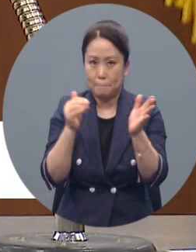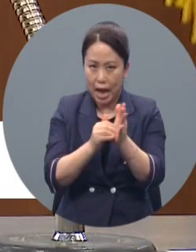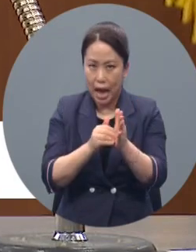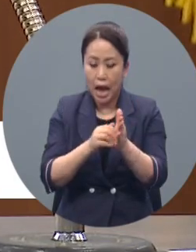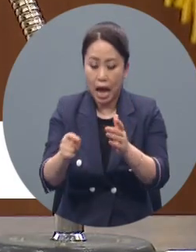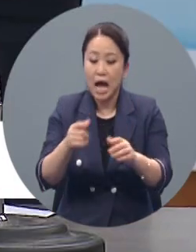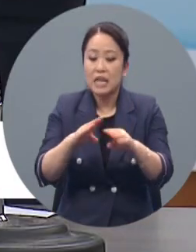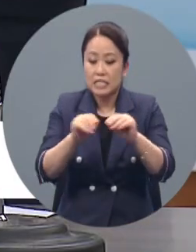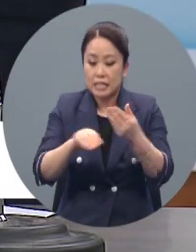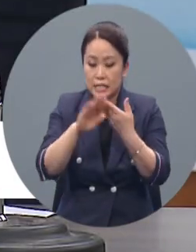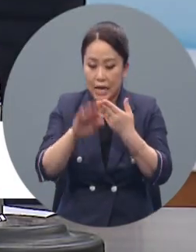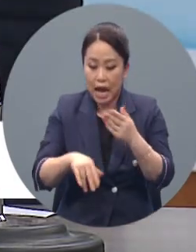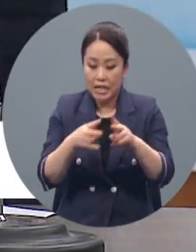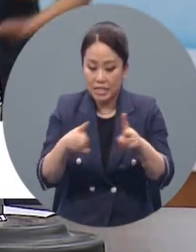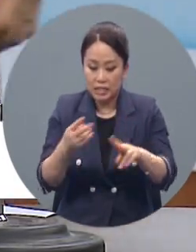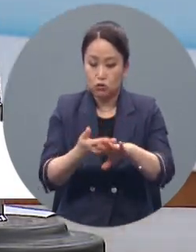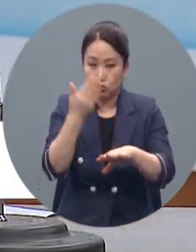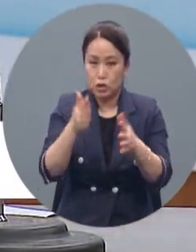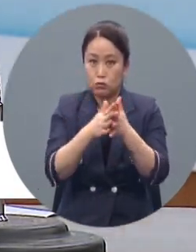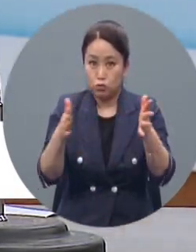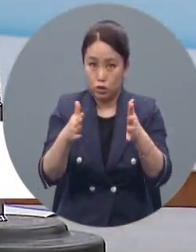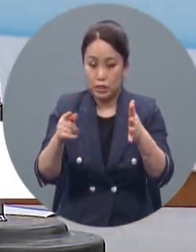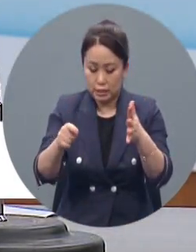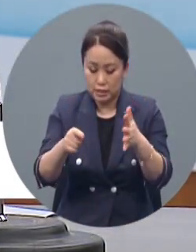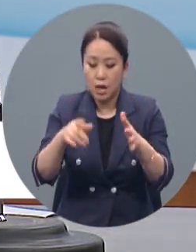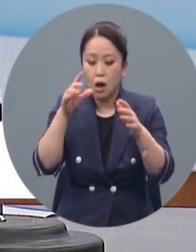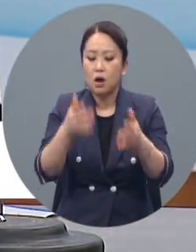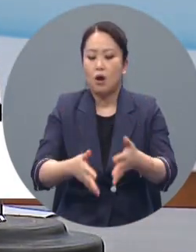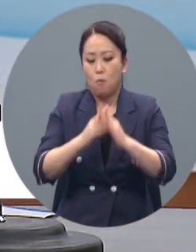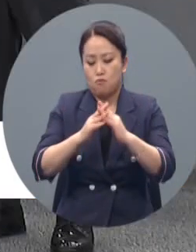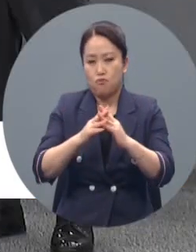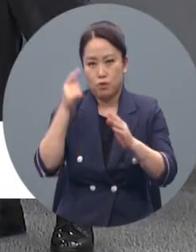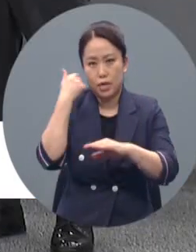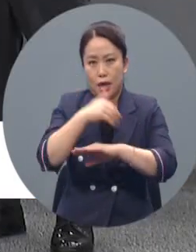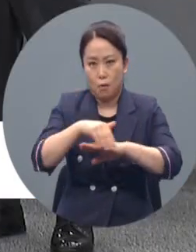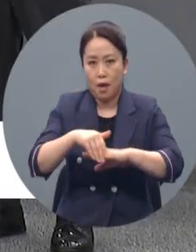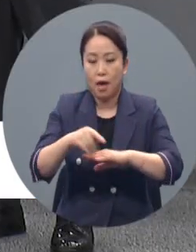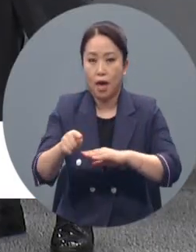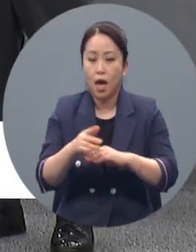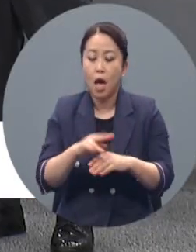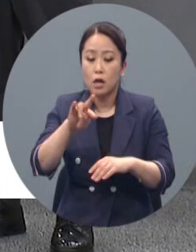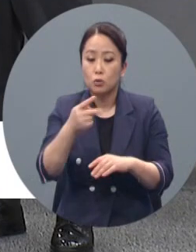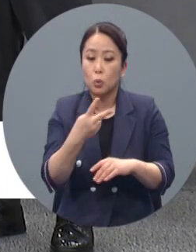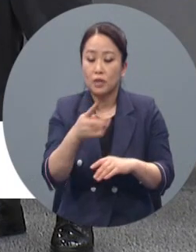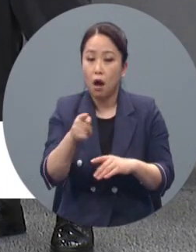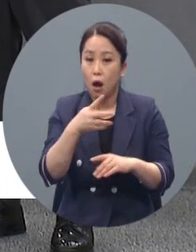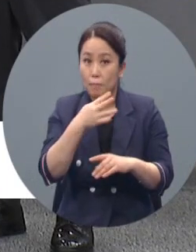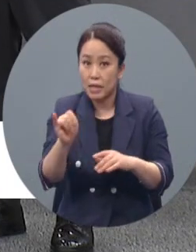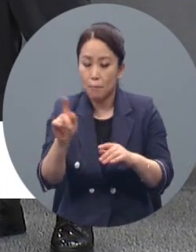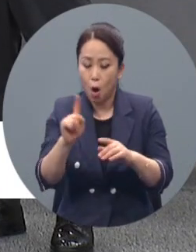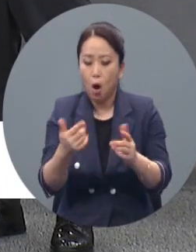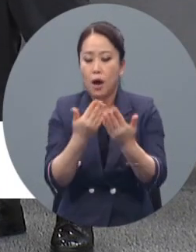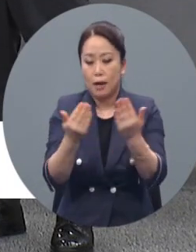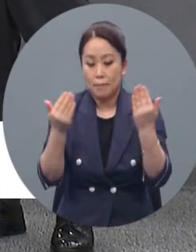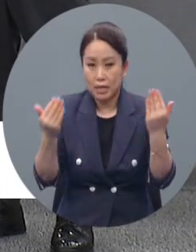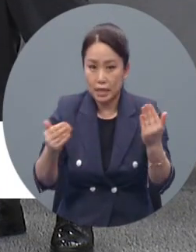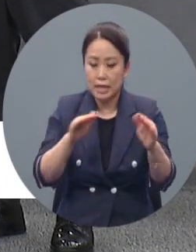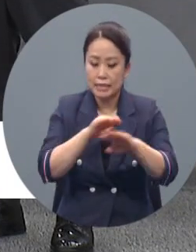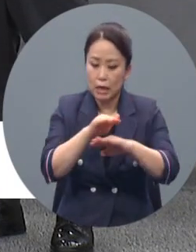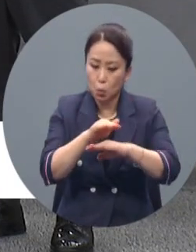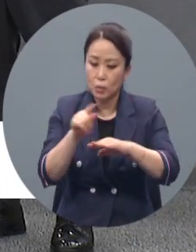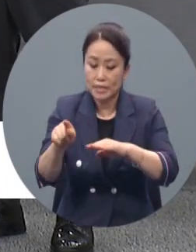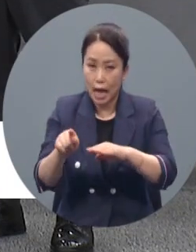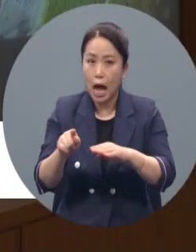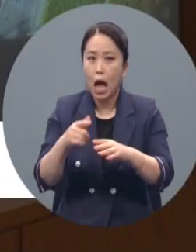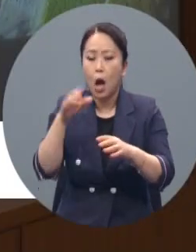2층, 지상 9층 규모의 테마 공간을 만들기로 했습니다. 소더비 부산은 갤러리나 자동차 테마파크 등으로